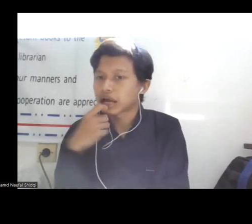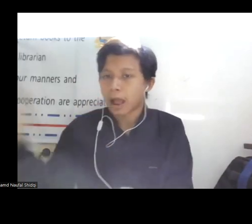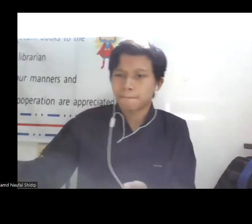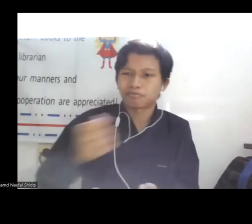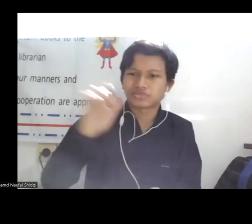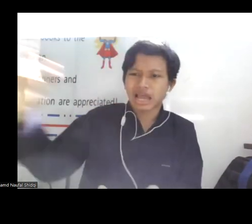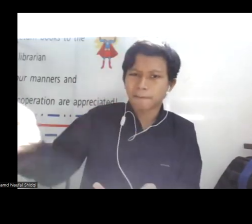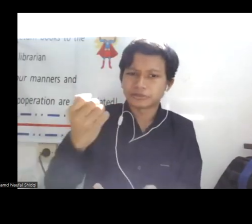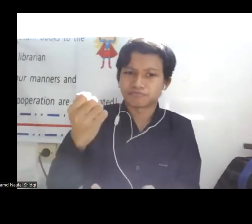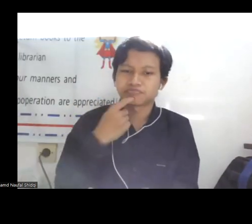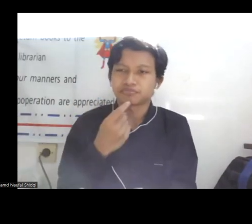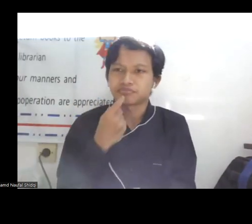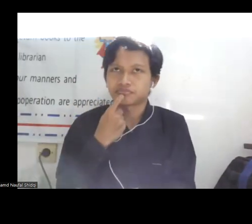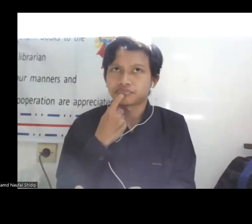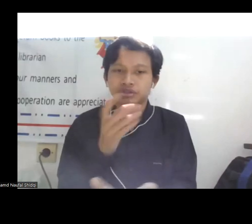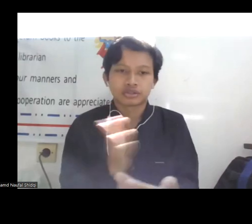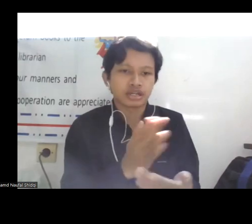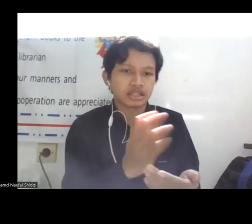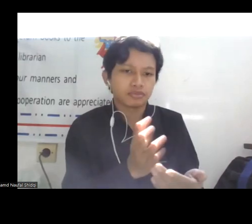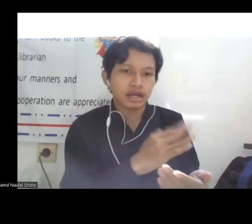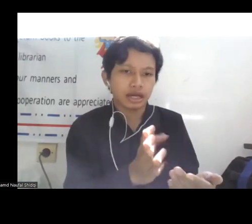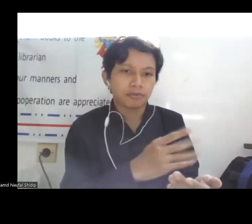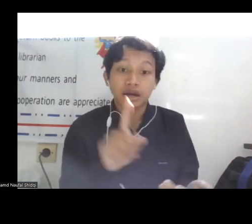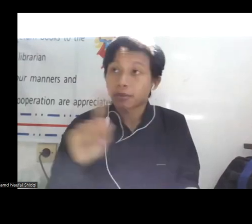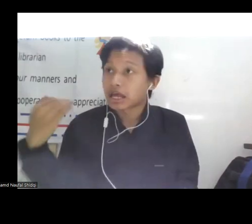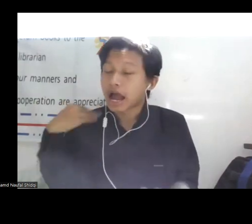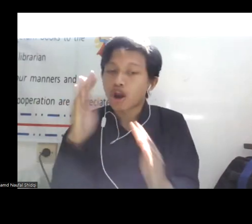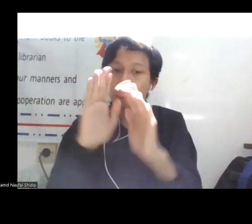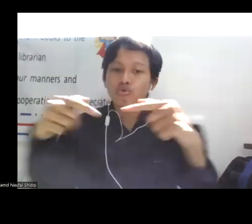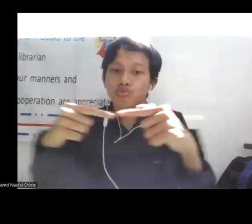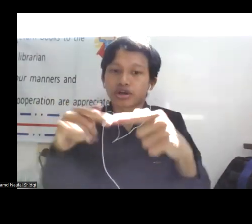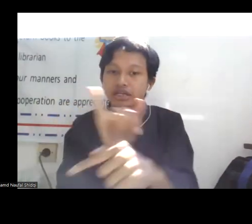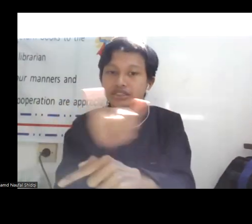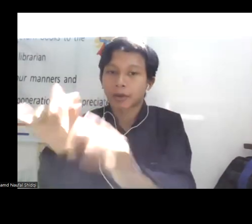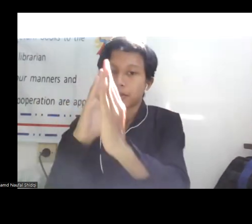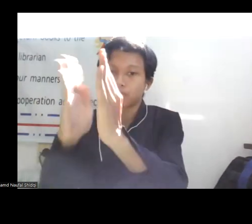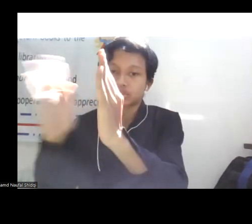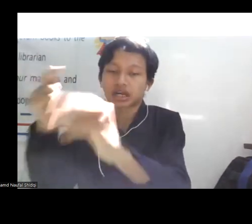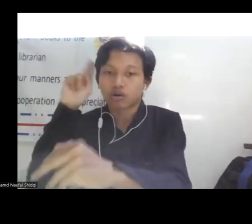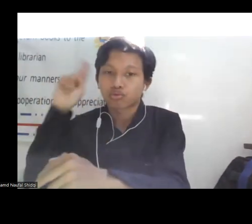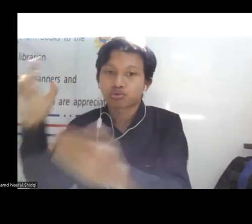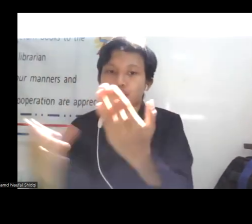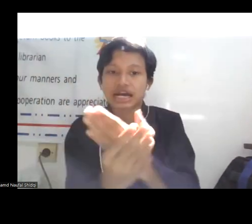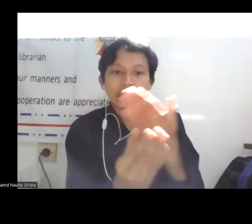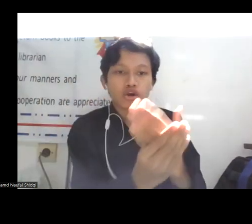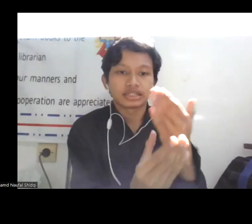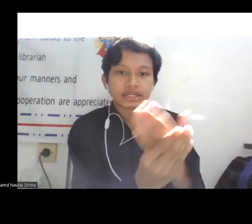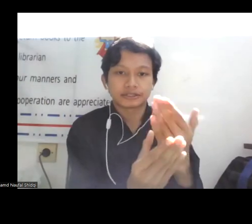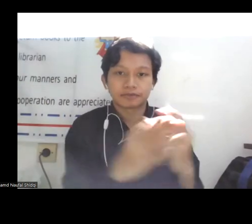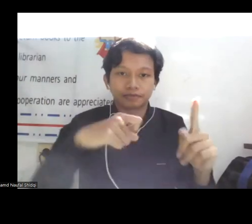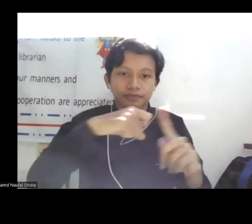publish oleh Bapak dokter Rama Kertamukti dan untuk kali ini adalah